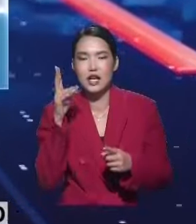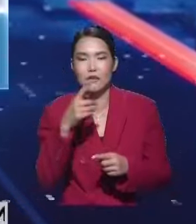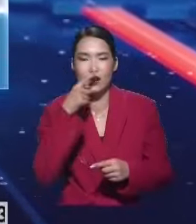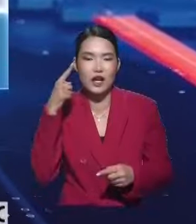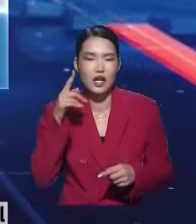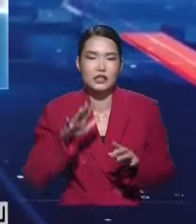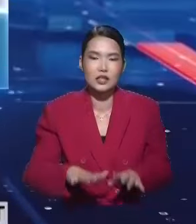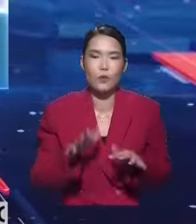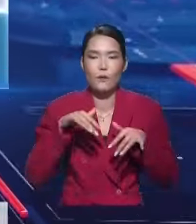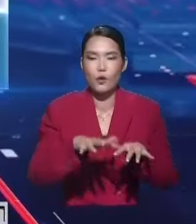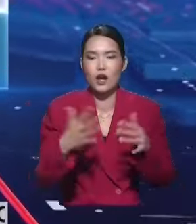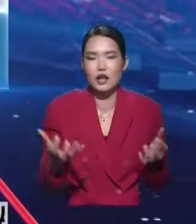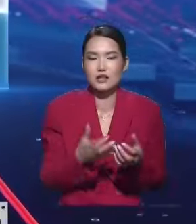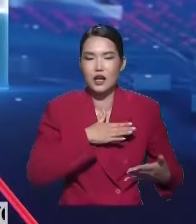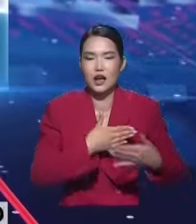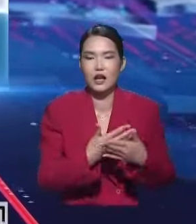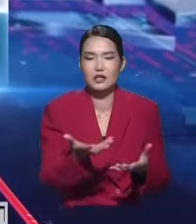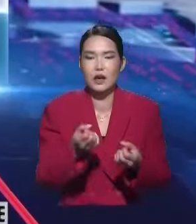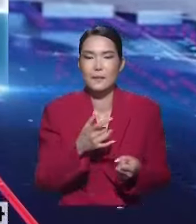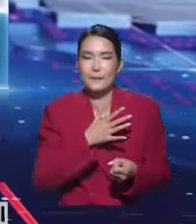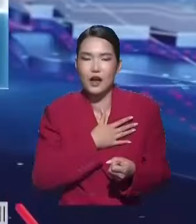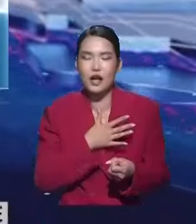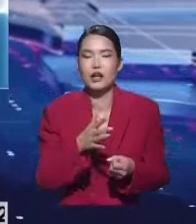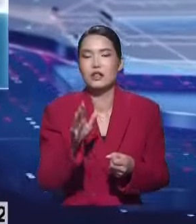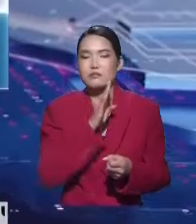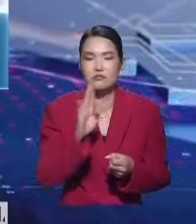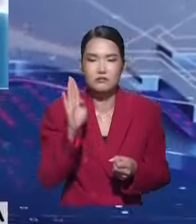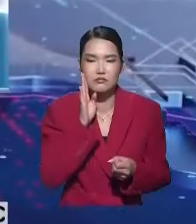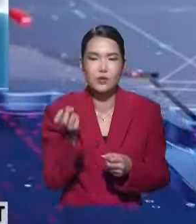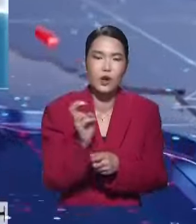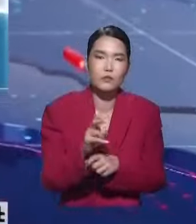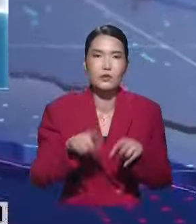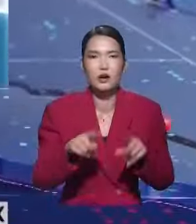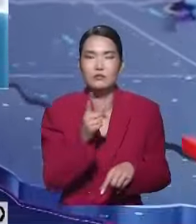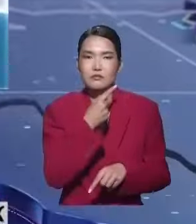У них сохранились хорошие отношения с приемной матерью. В периоды ремиссии она приезжает к нему в Испанию.